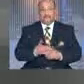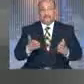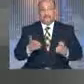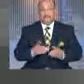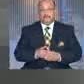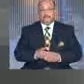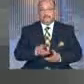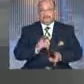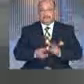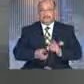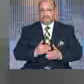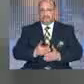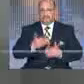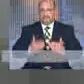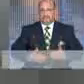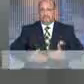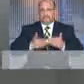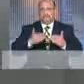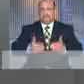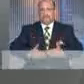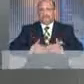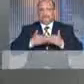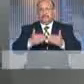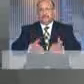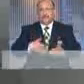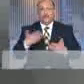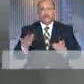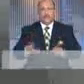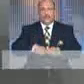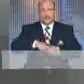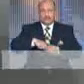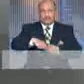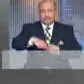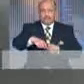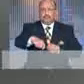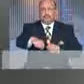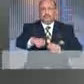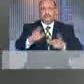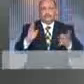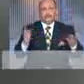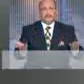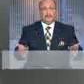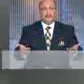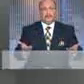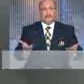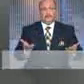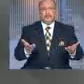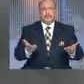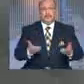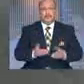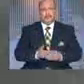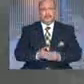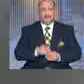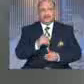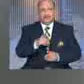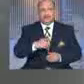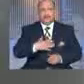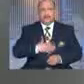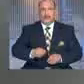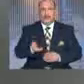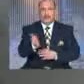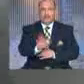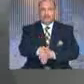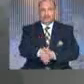حد. التو ما خذيتش حق ولدي ضايع، علاش؟ مش تونسي هنا، مش نعس